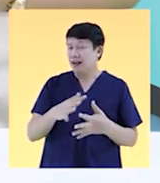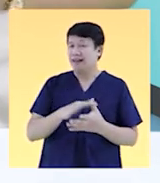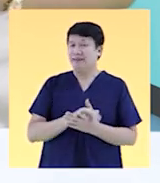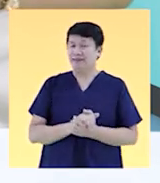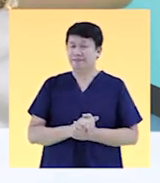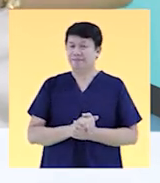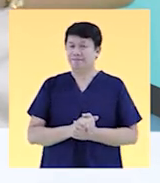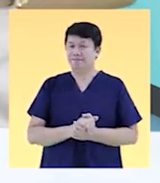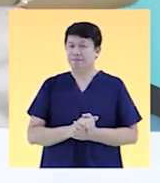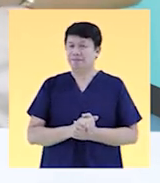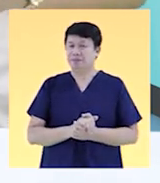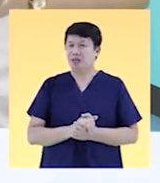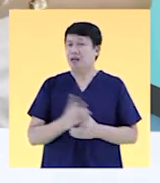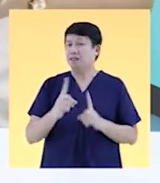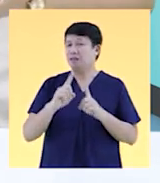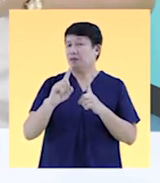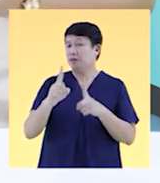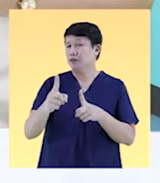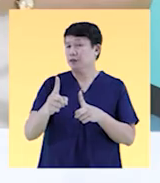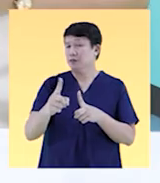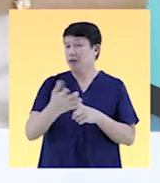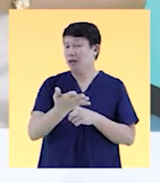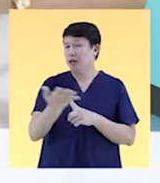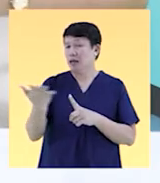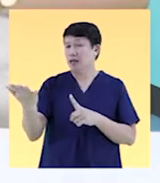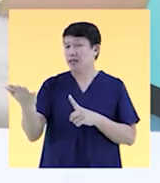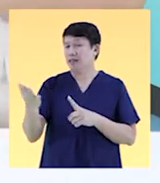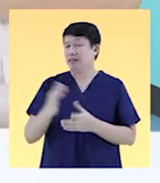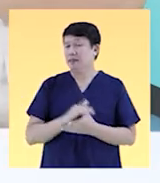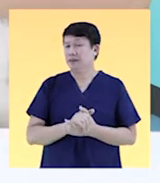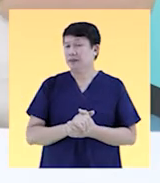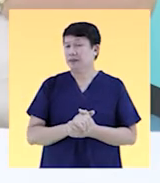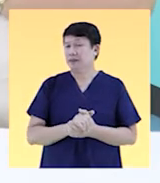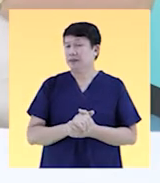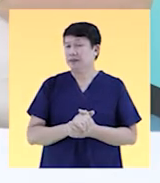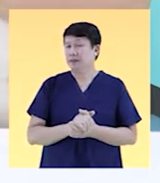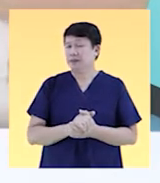Tapos na ba? Ang sagot mo ba ay...